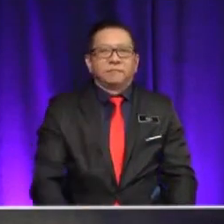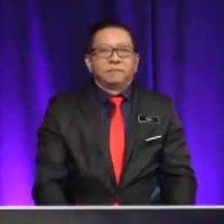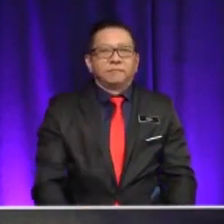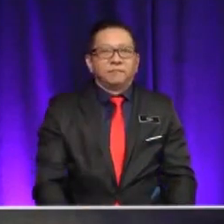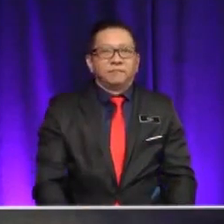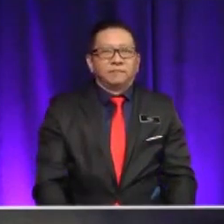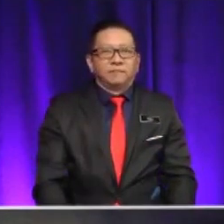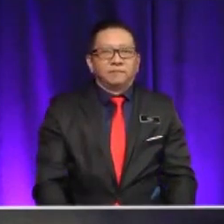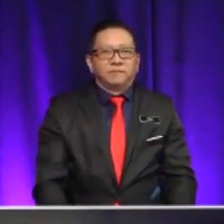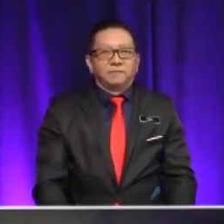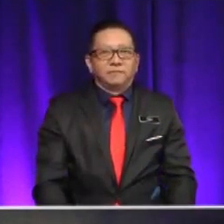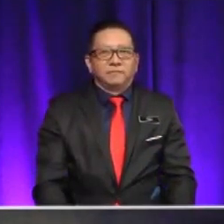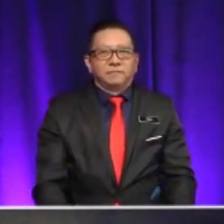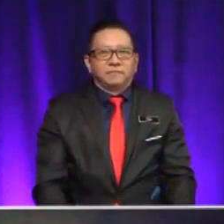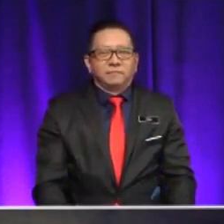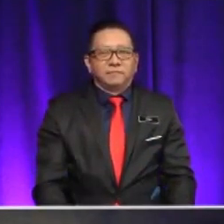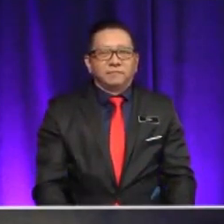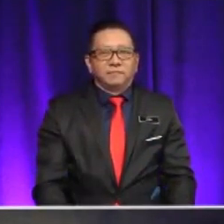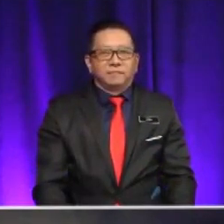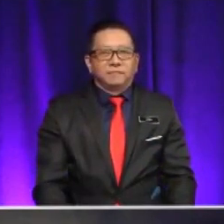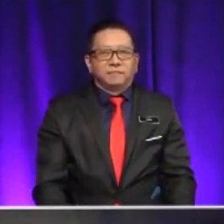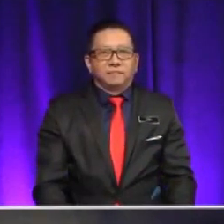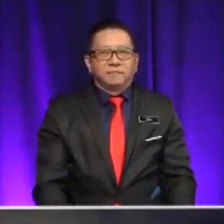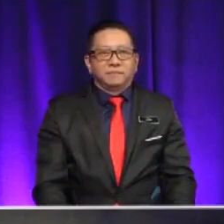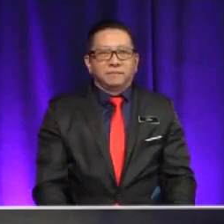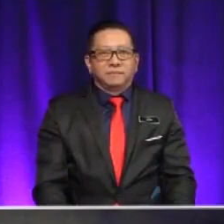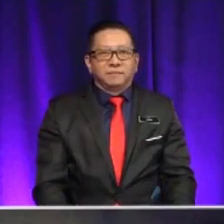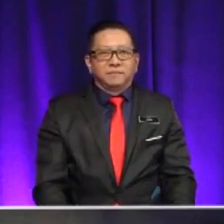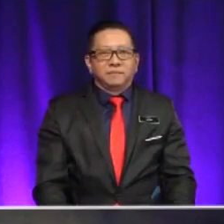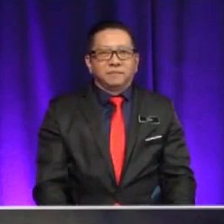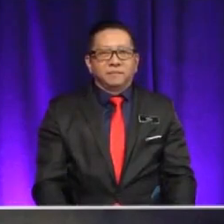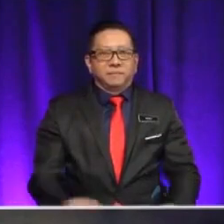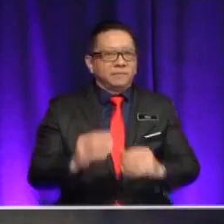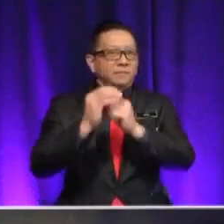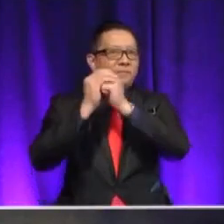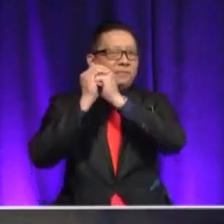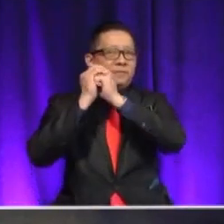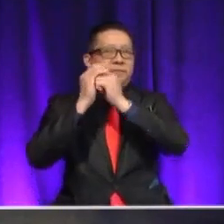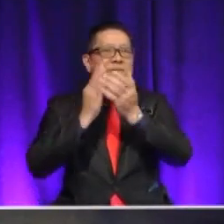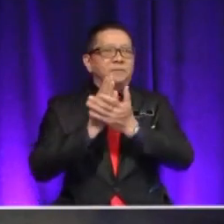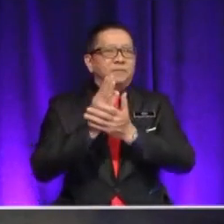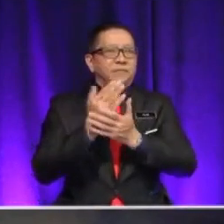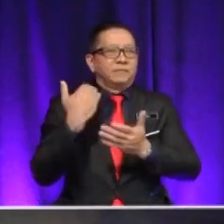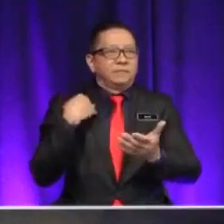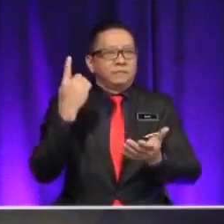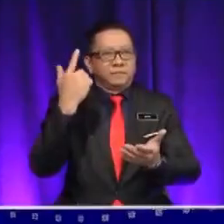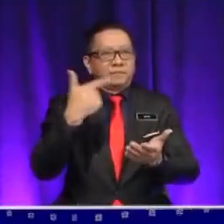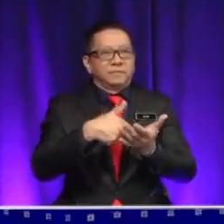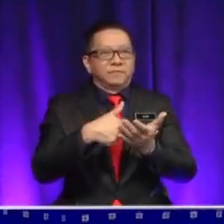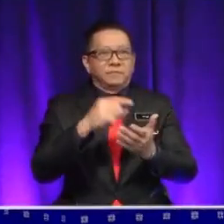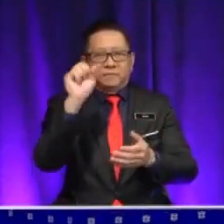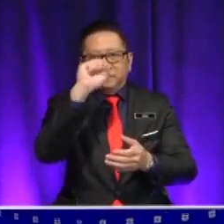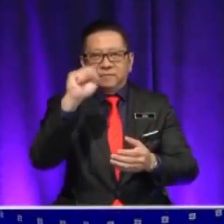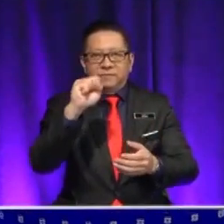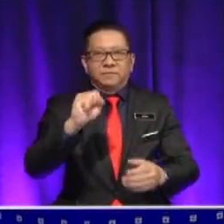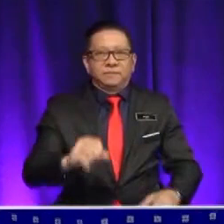kepada Mira. Boleh cikgu. Okey, baiklah. Okay. Tanya kawan-kawan. Seterusnya cikgu ada lagi satu soalan ya? Okey, kita ada